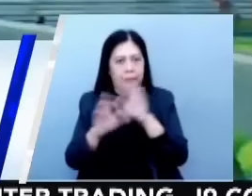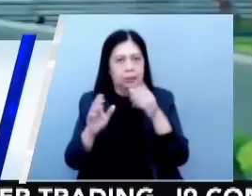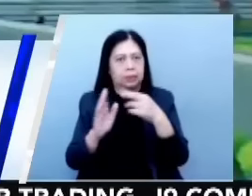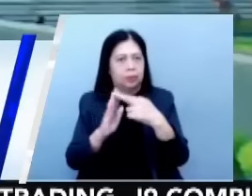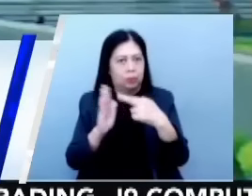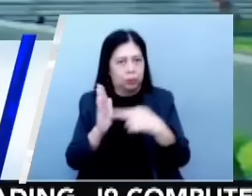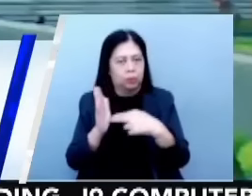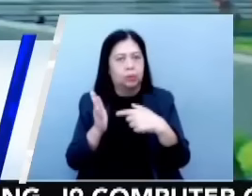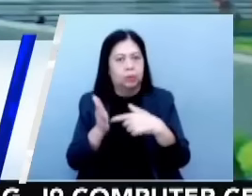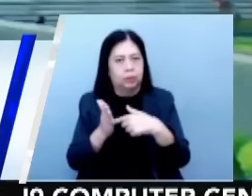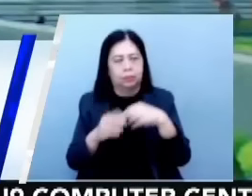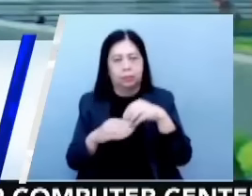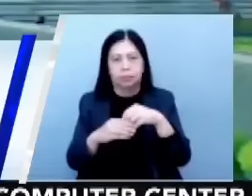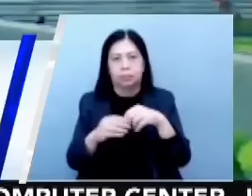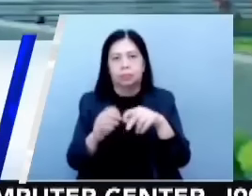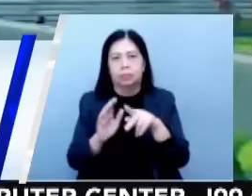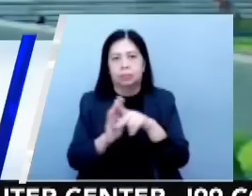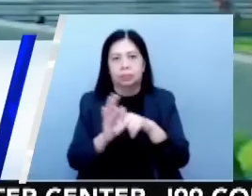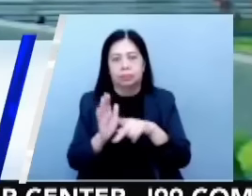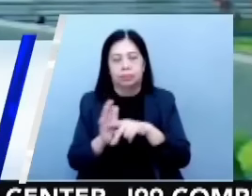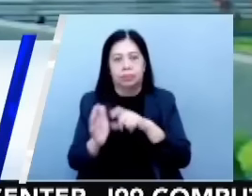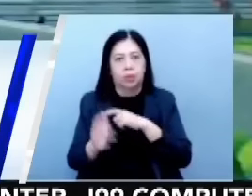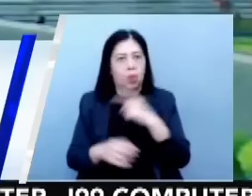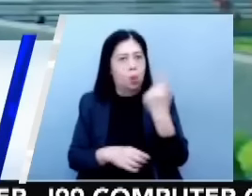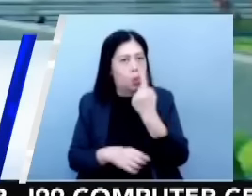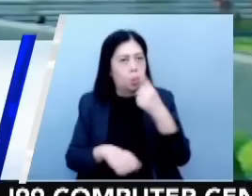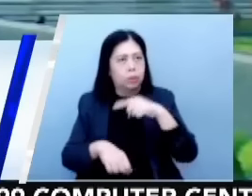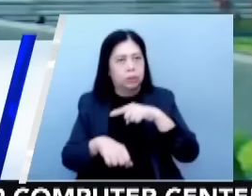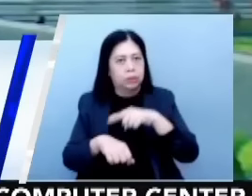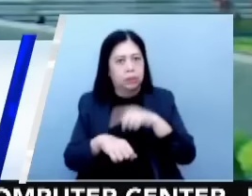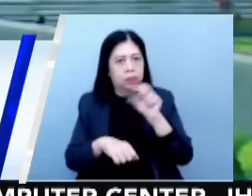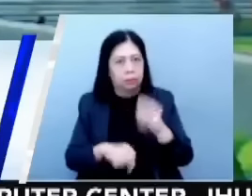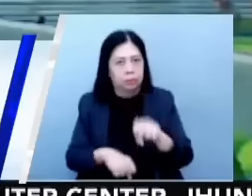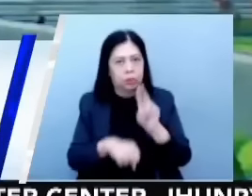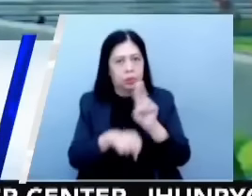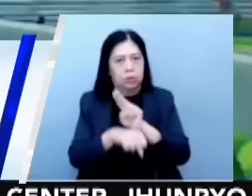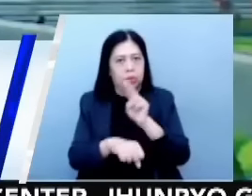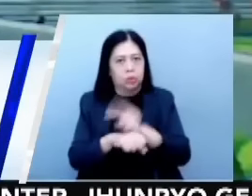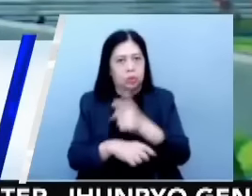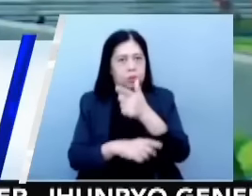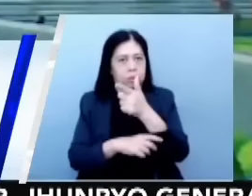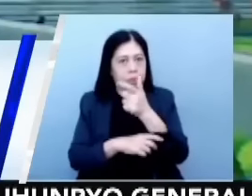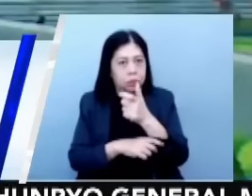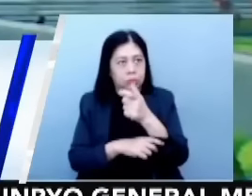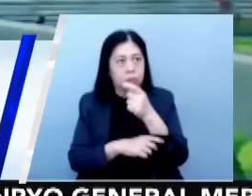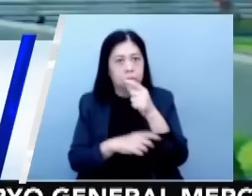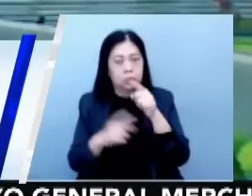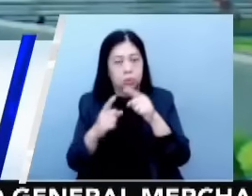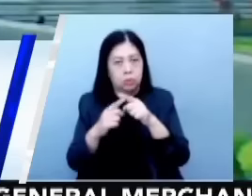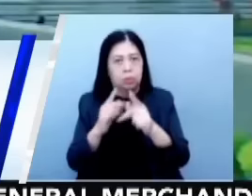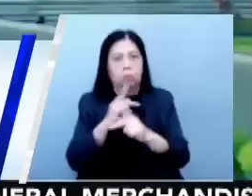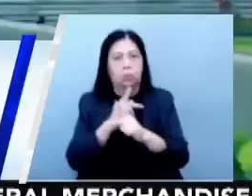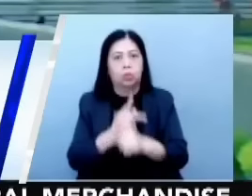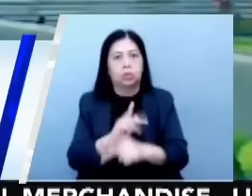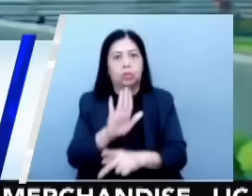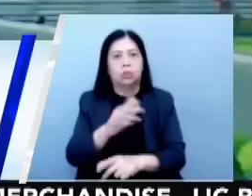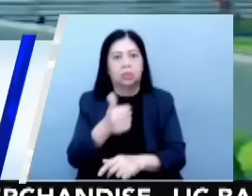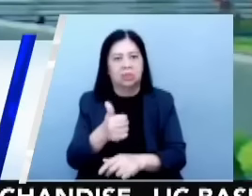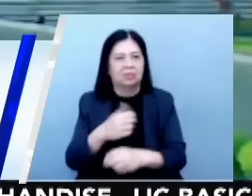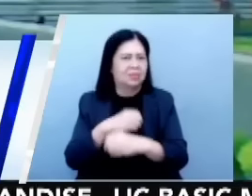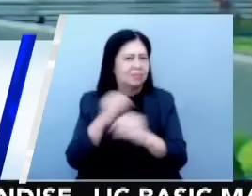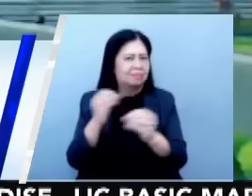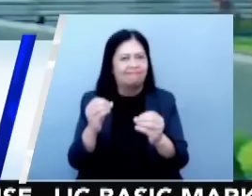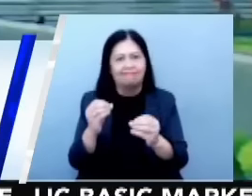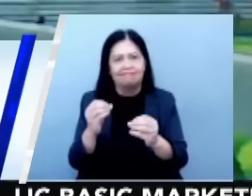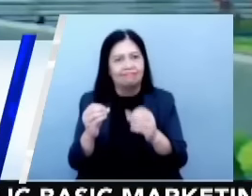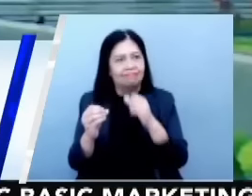only time na po pwede mo pong gamitin ang iyong baril para is to protect yourself. Obviously, hindi naman po under threat